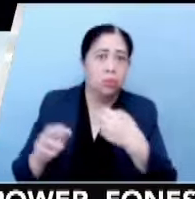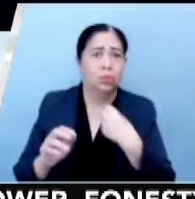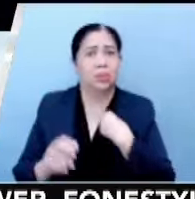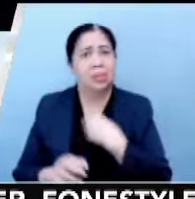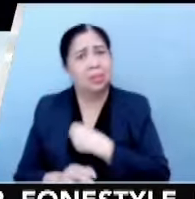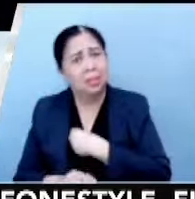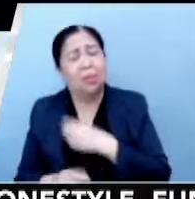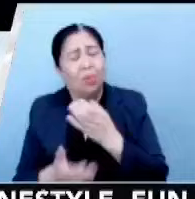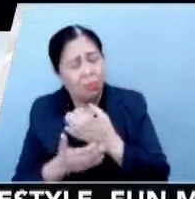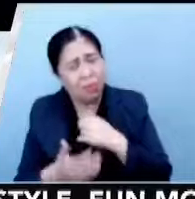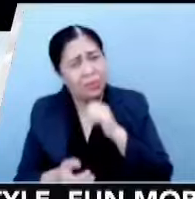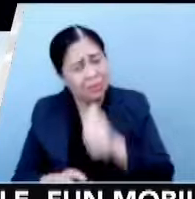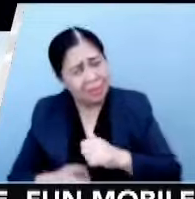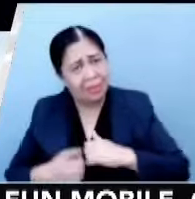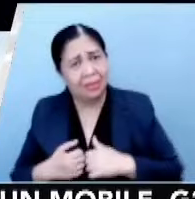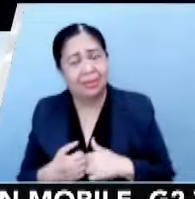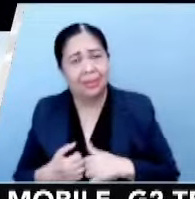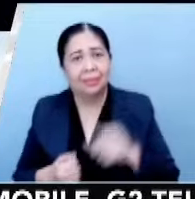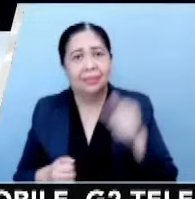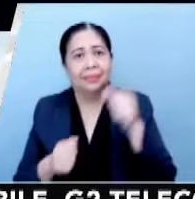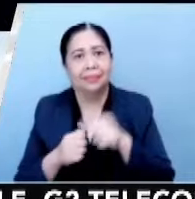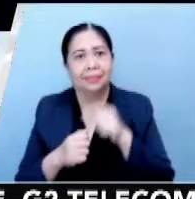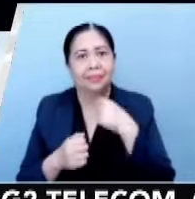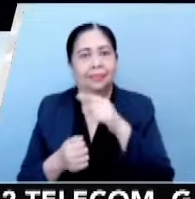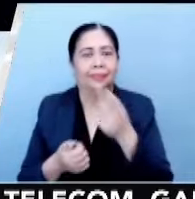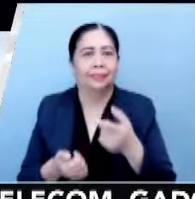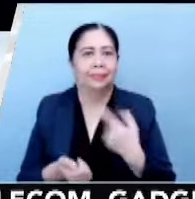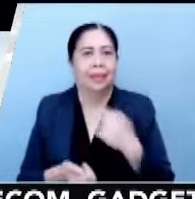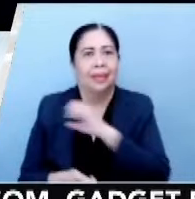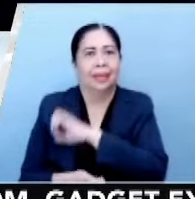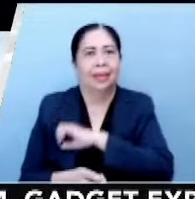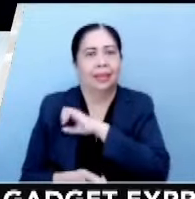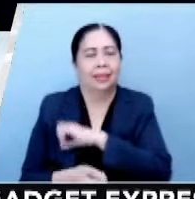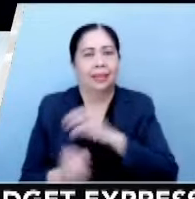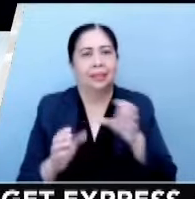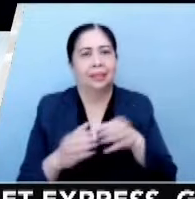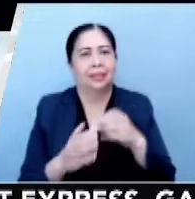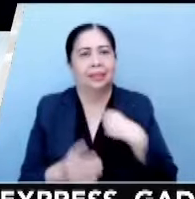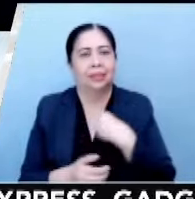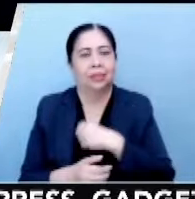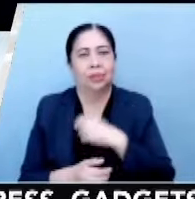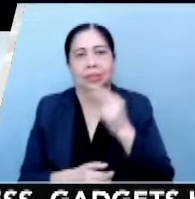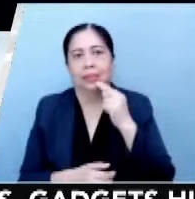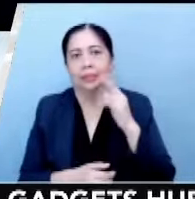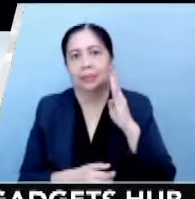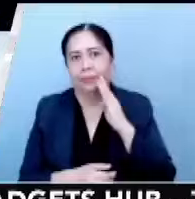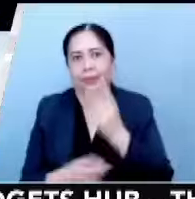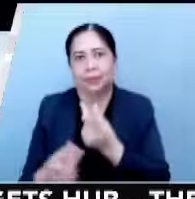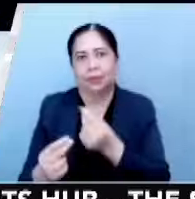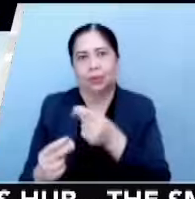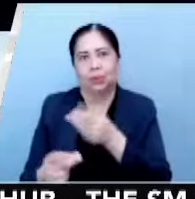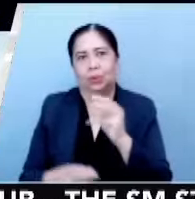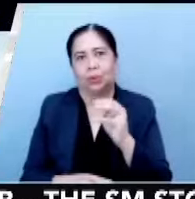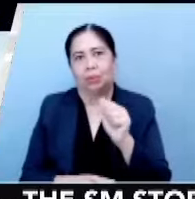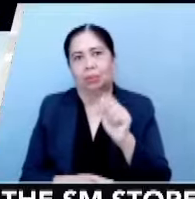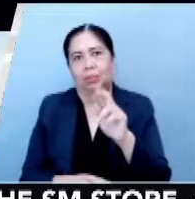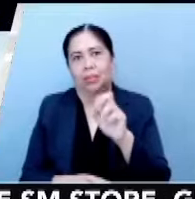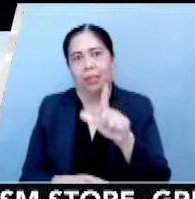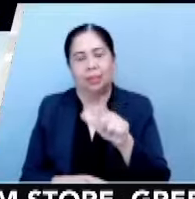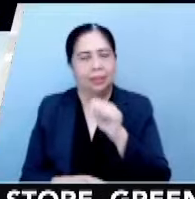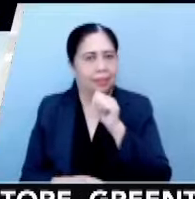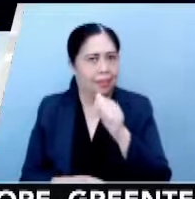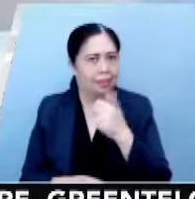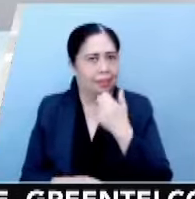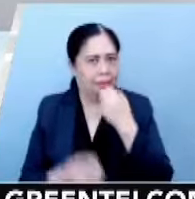not. Matatanda ang pinuna ni Senate Ethics Committee Chairperson Senator Nancy Binay ang ginawa ni Mariel na hindi raw ito inabiso sa klinik